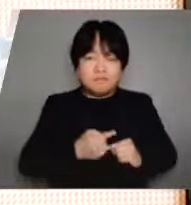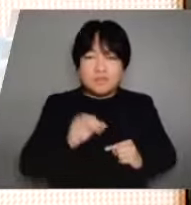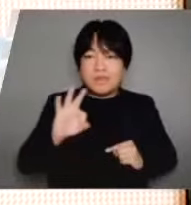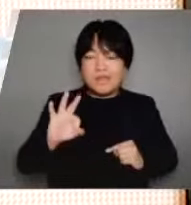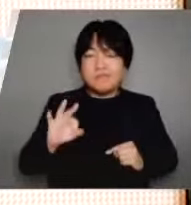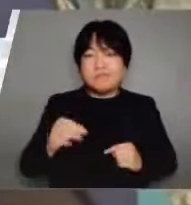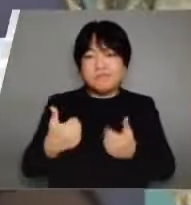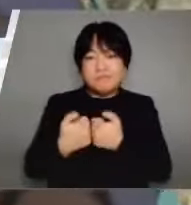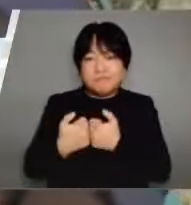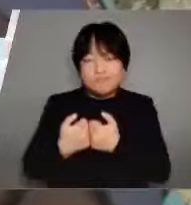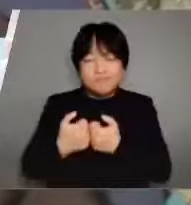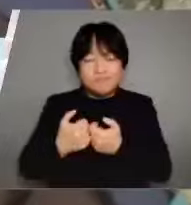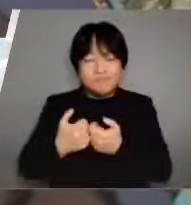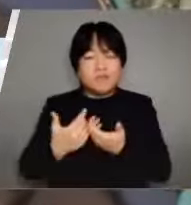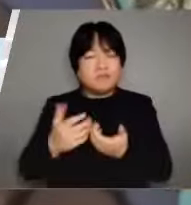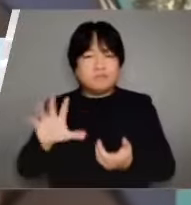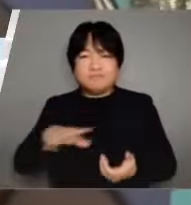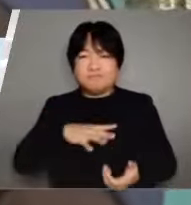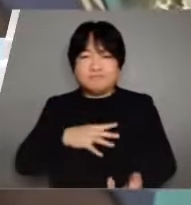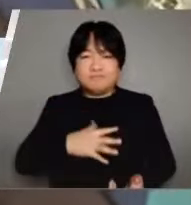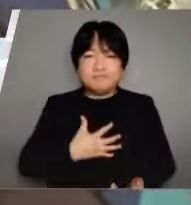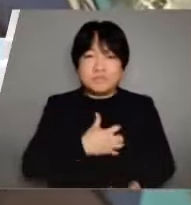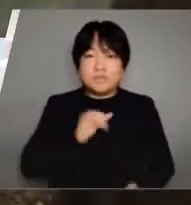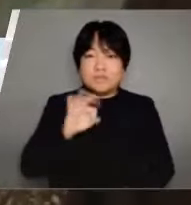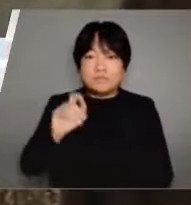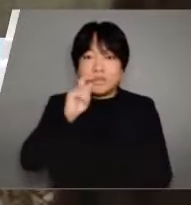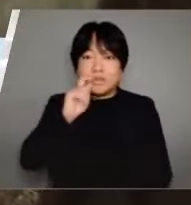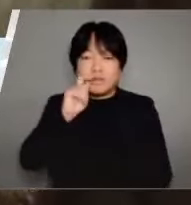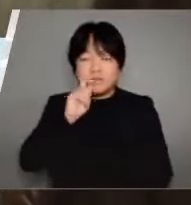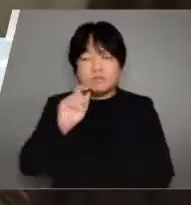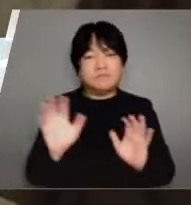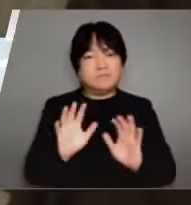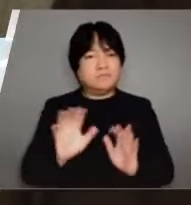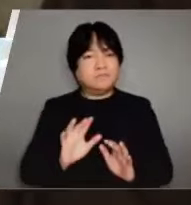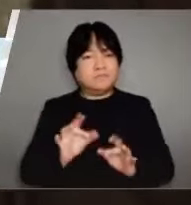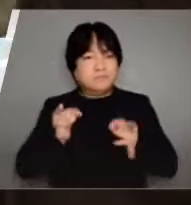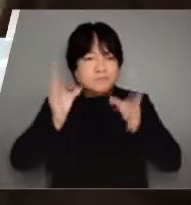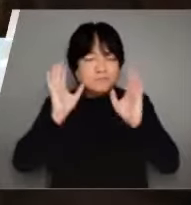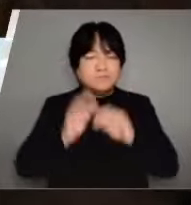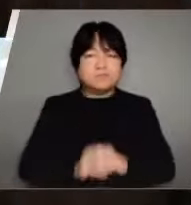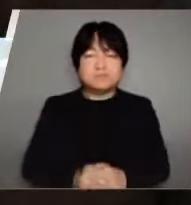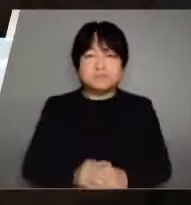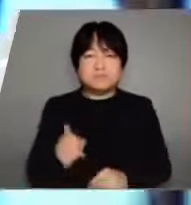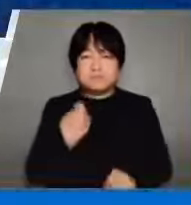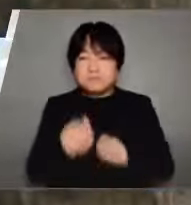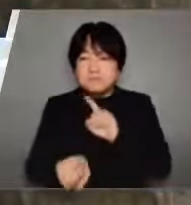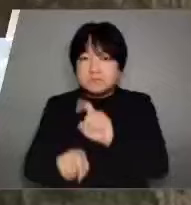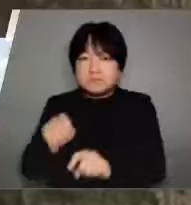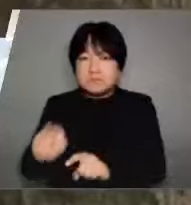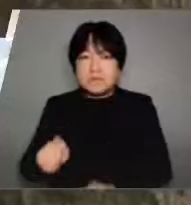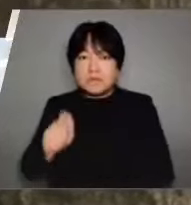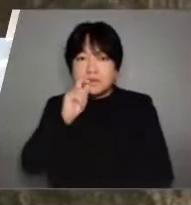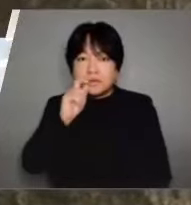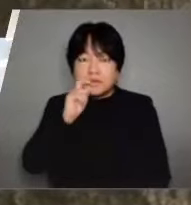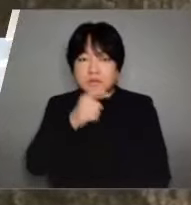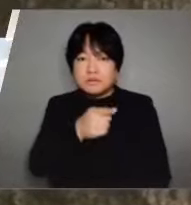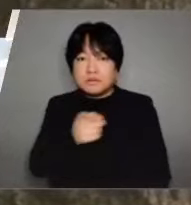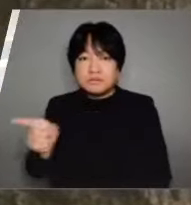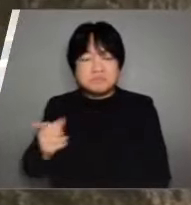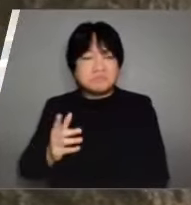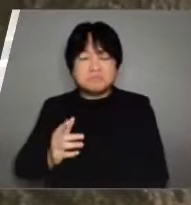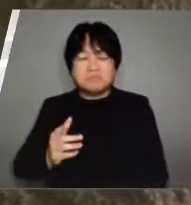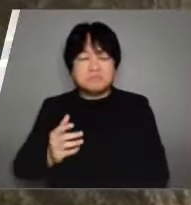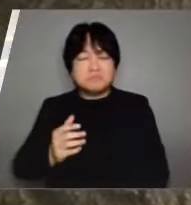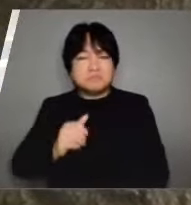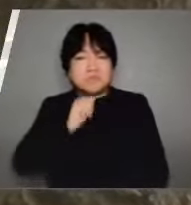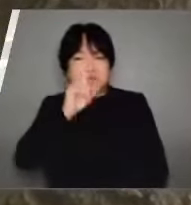vape ang gamit. Pero nang magtanong kami sa iba pang nagve-vape, hindi sila natitinag. Siguro po, baka